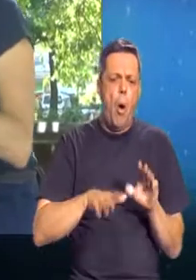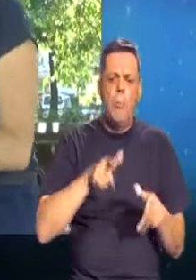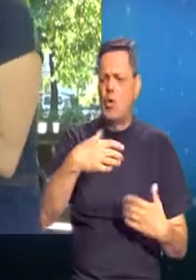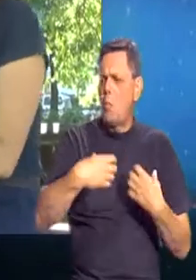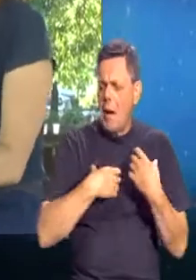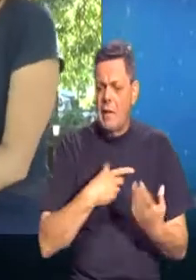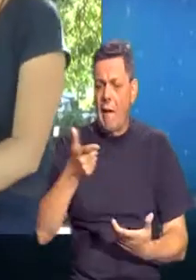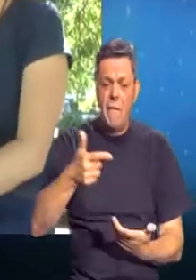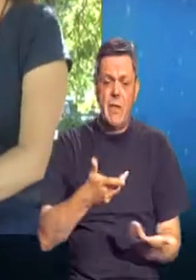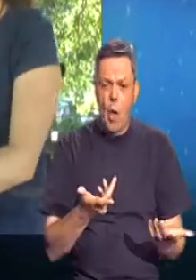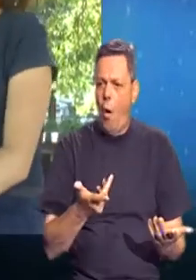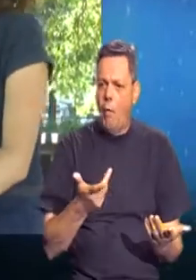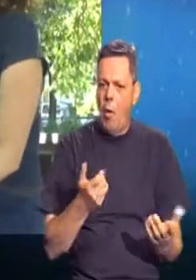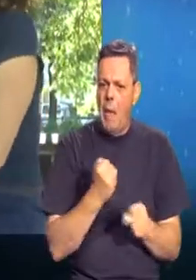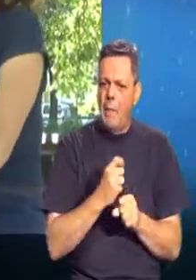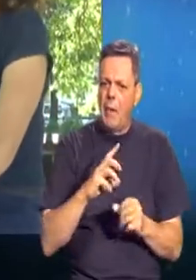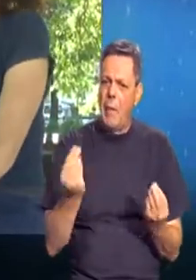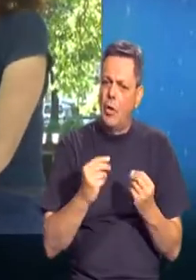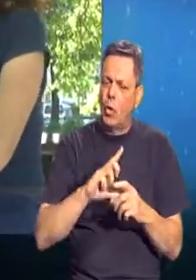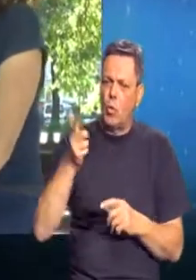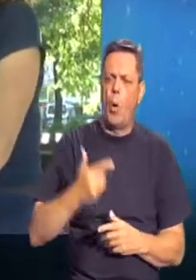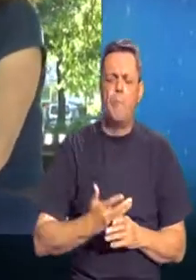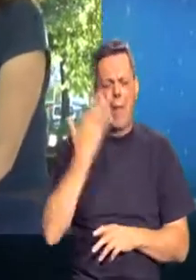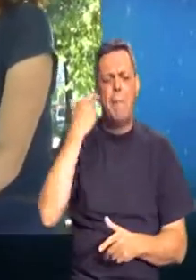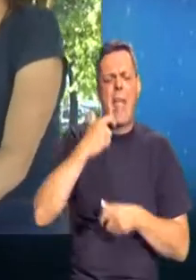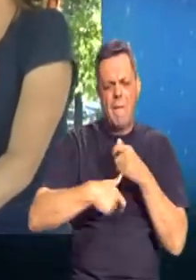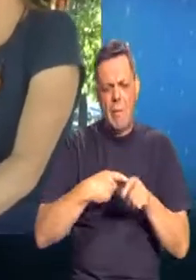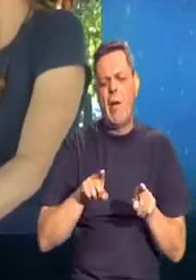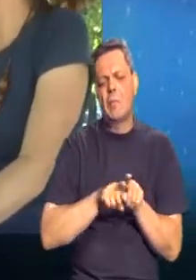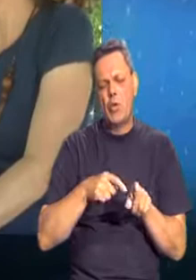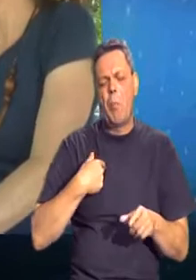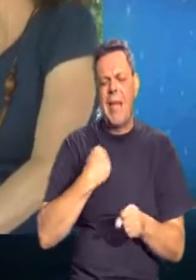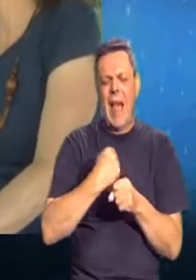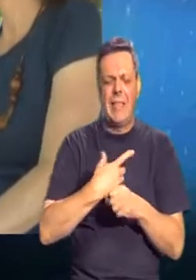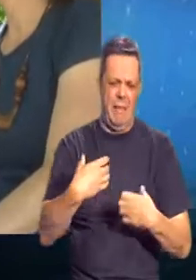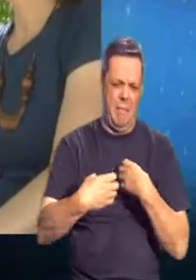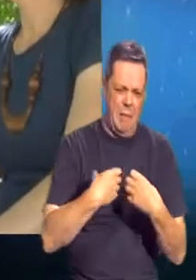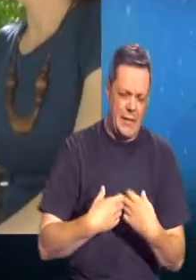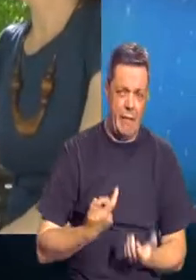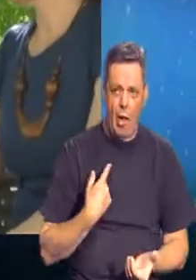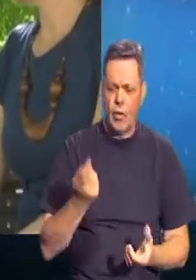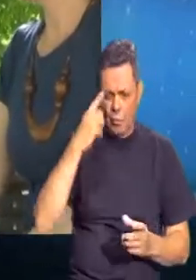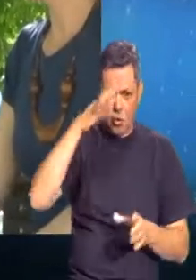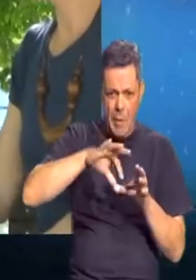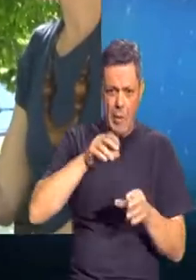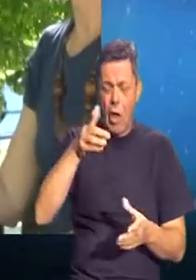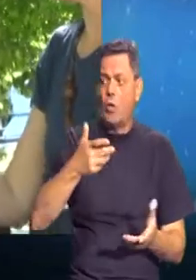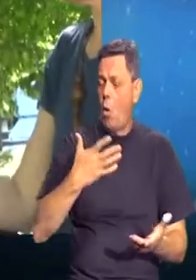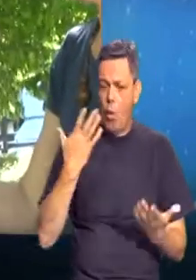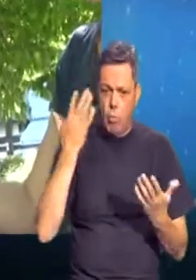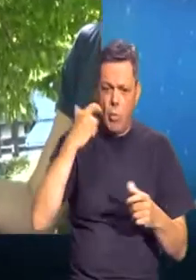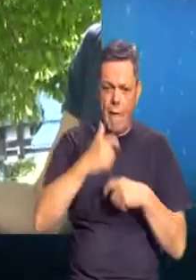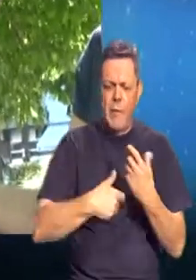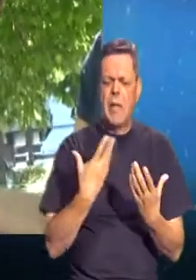predstave, ali vi ste ovako dosta ambiciozni bili. Da, prije filmova smo i mi radili predstave, ali onda smo došli na ideju da to bude